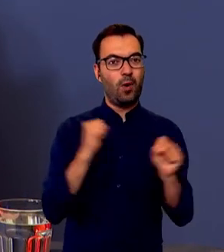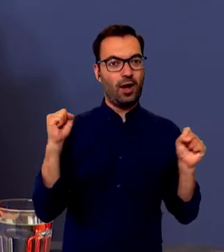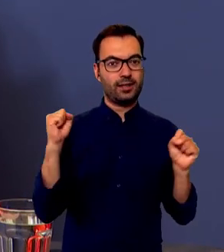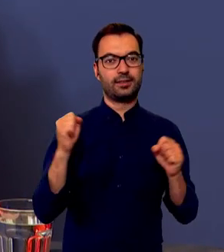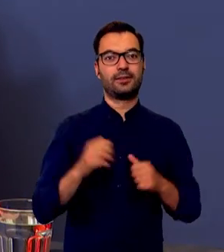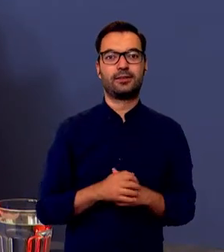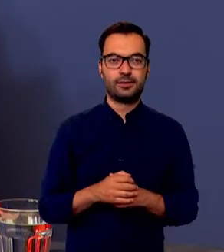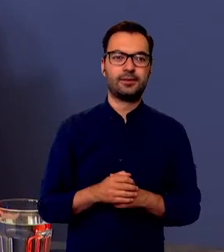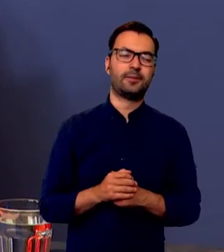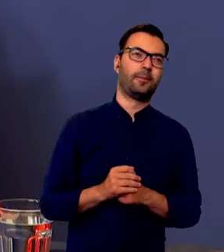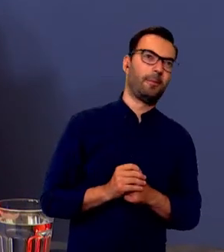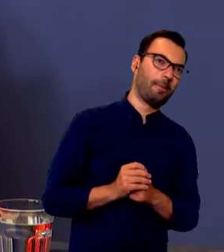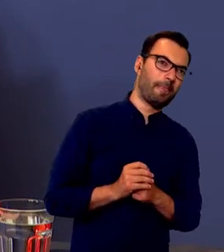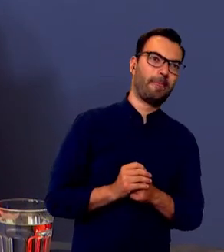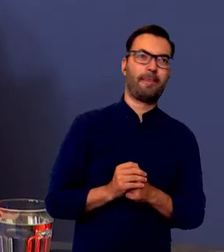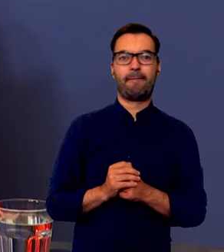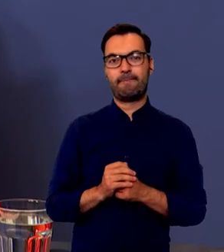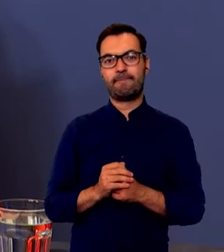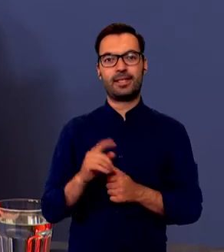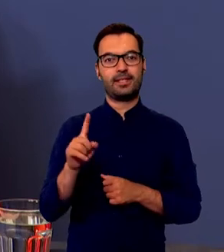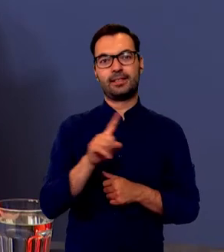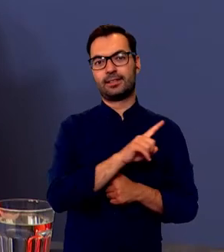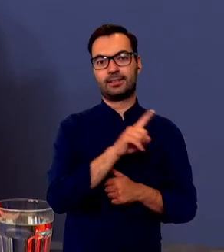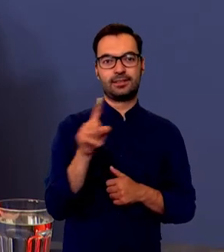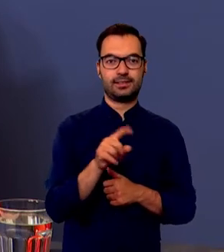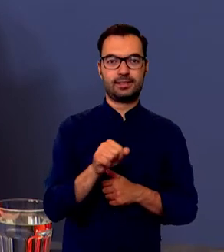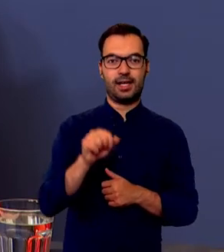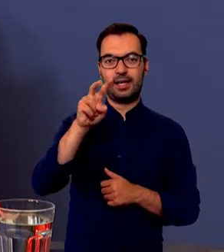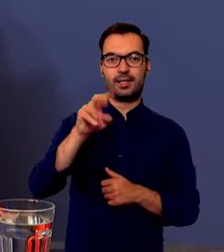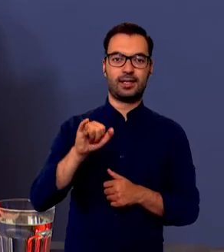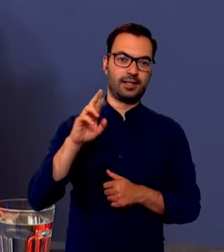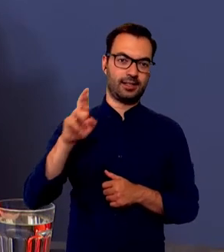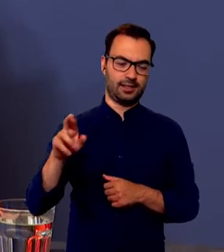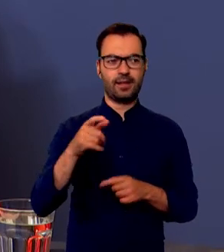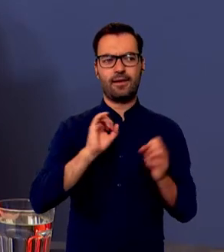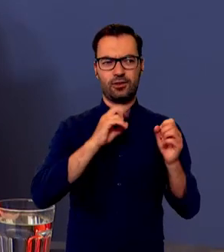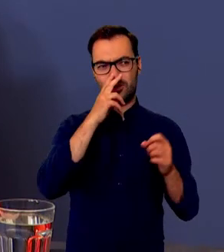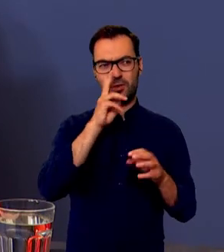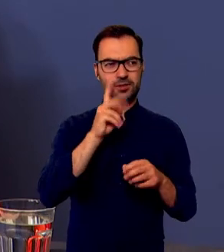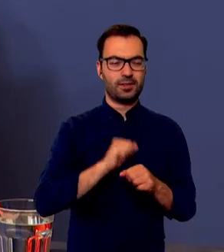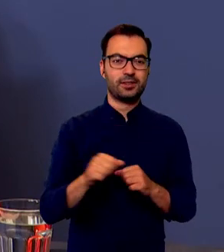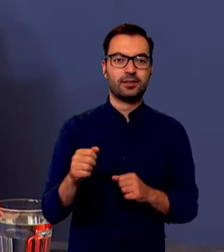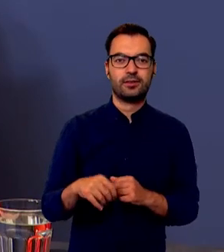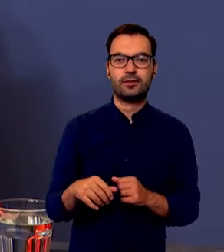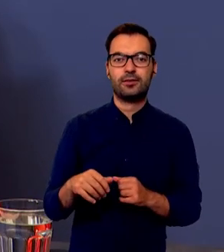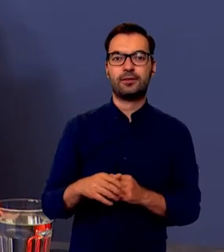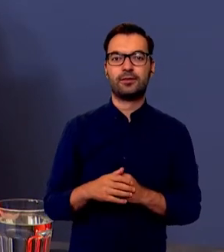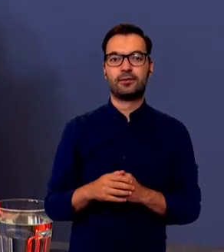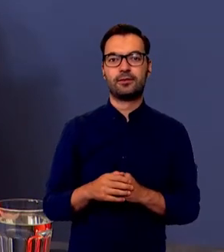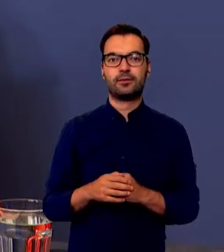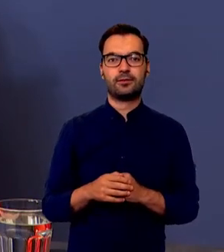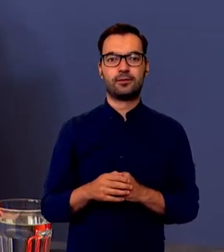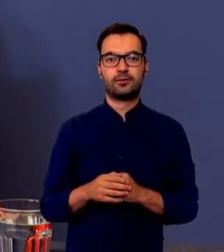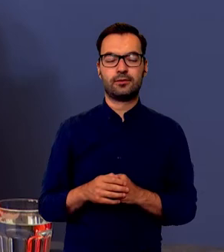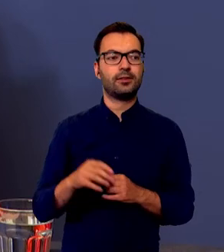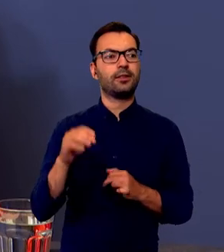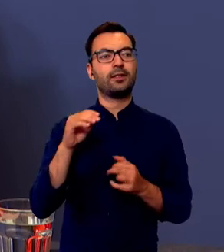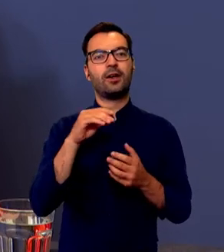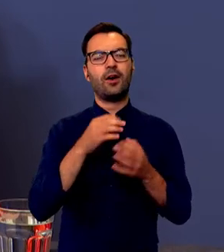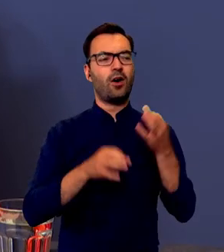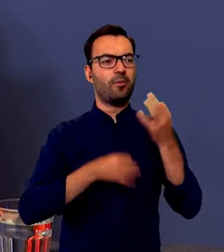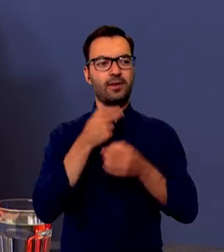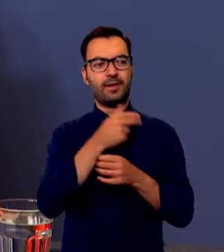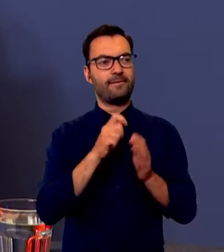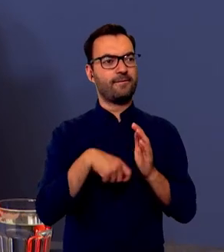bohaterów. No powiem, że to niejaki Zahir, doczytacie, kim jest Zahir, bardzo ważną postacią, mówi coś takiego o pewnym filmie,